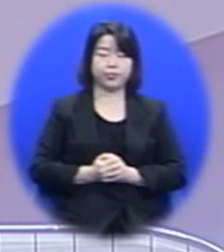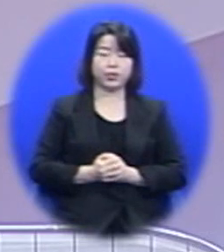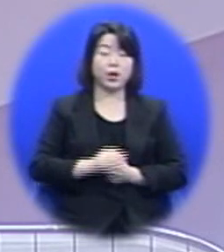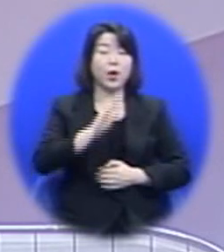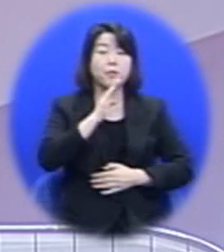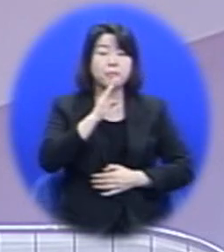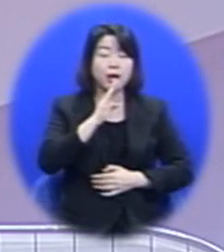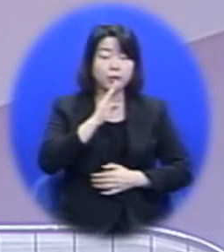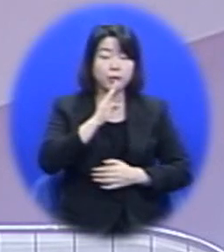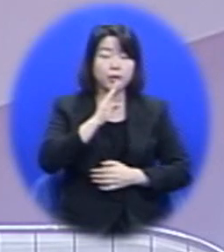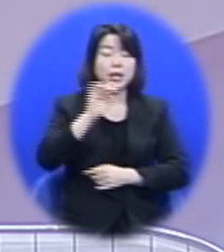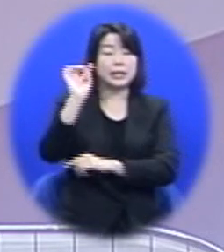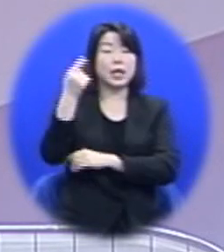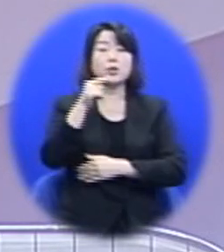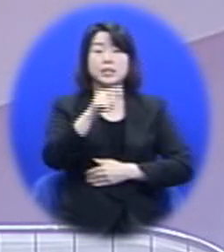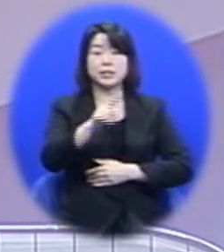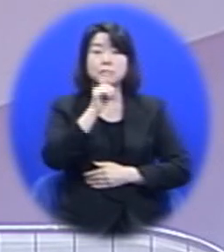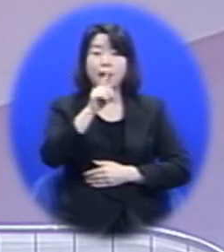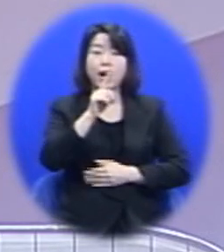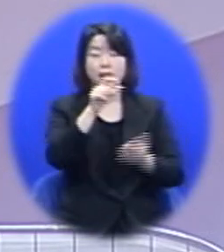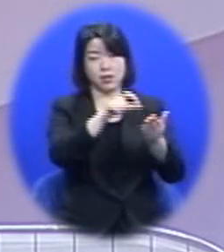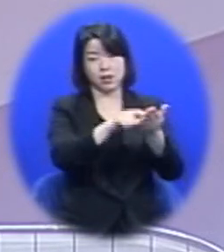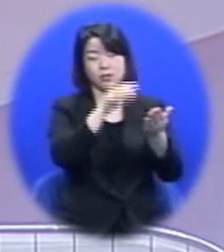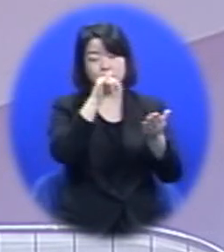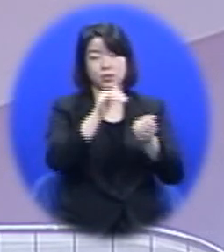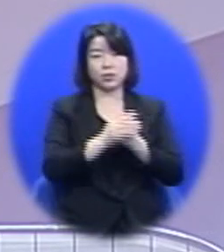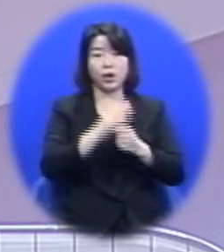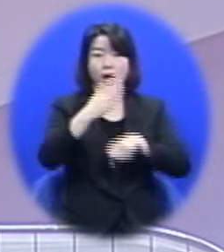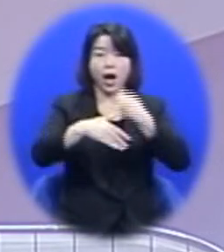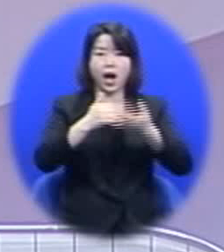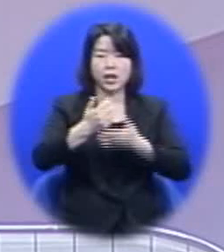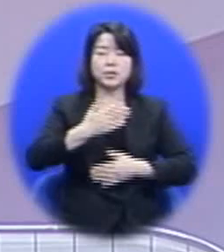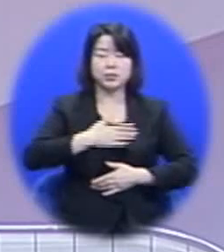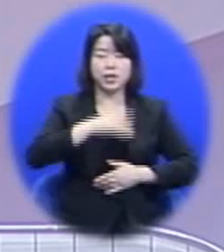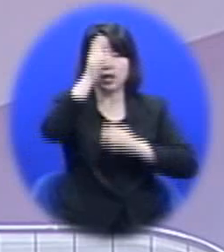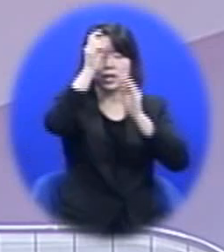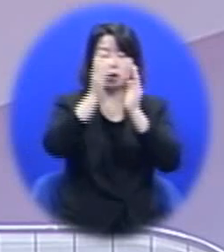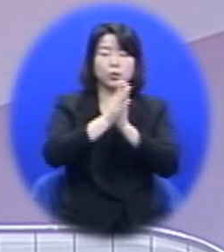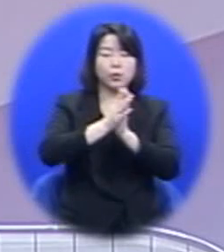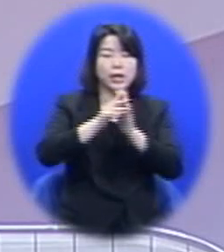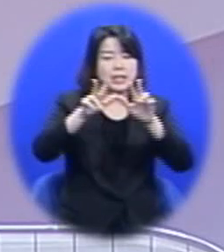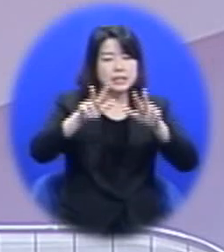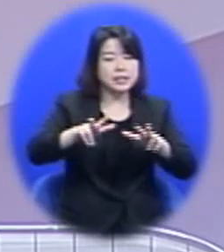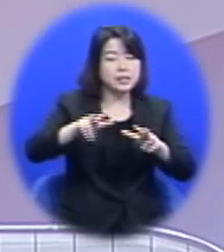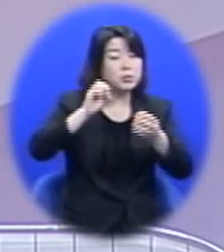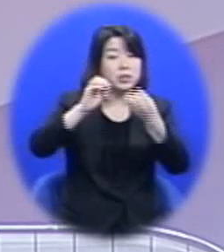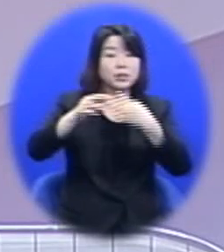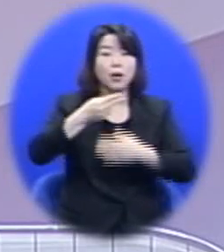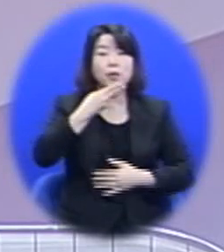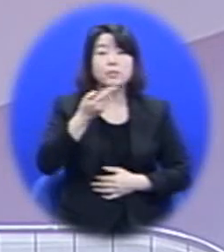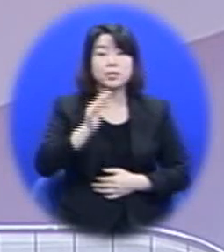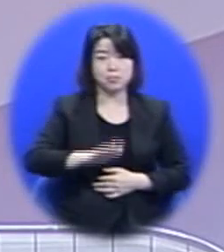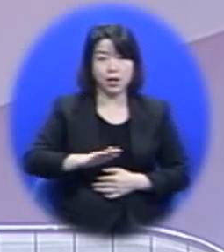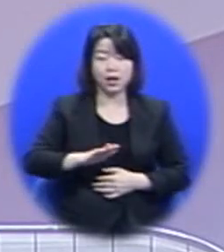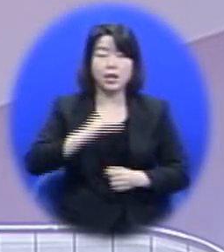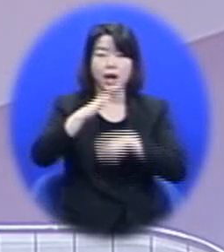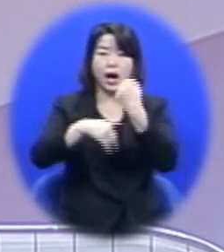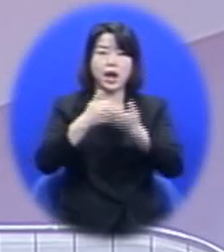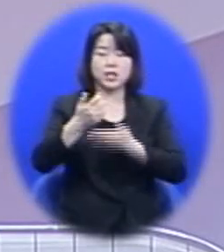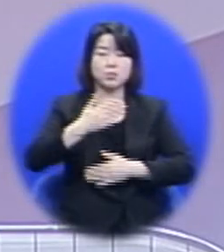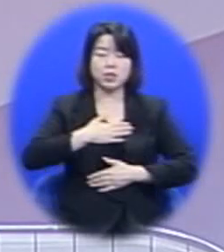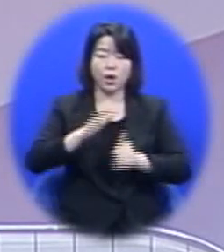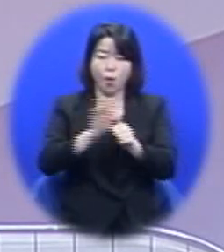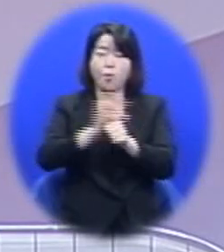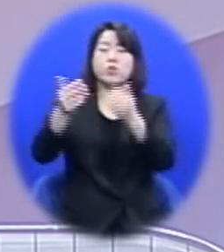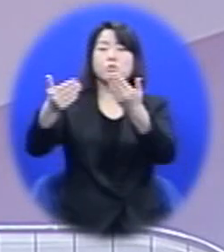바로 다윗이 그 이야기를 하고 있는 겁니다. 하나님이 내 기도에 아직은 응답 안 하셨지만 하나님이 내게 위로를